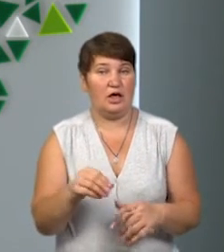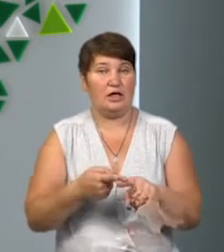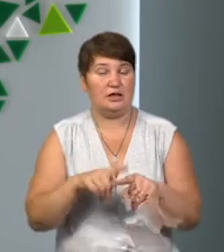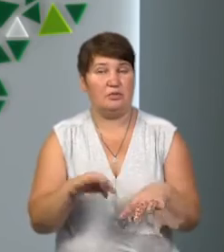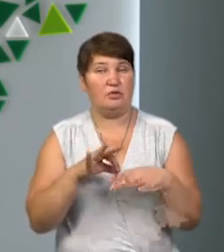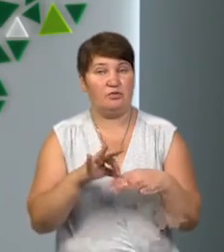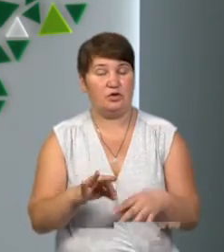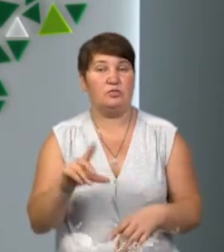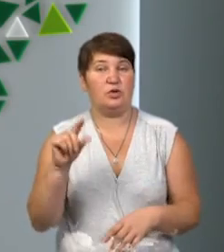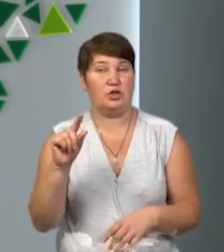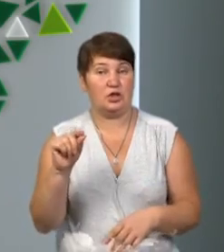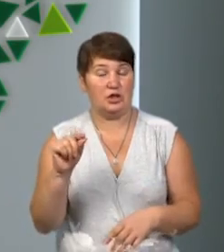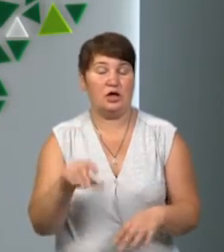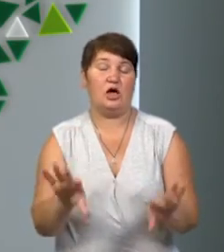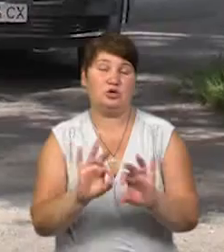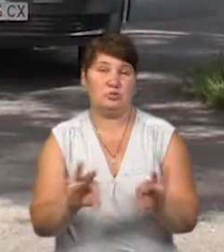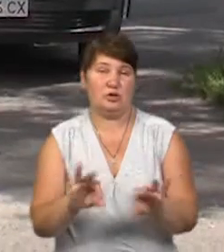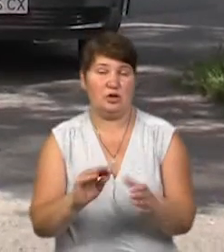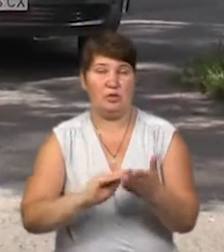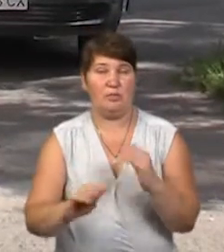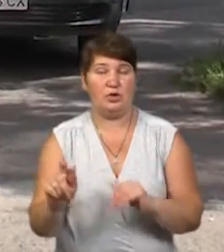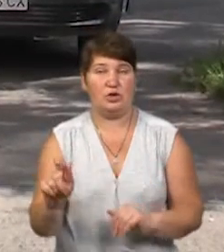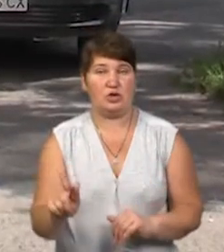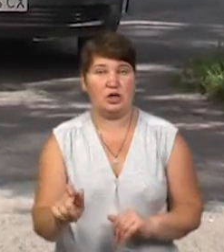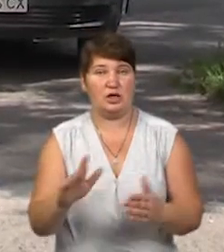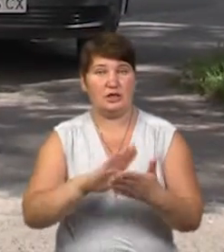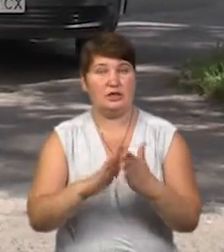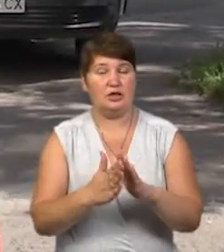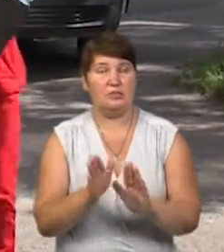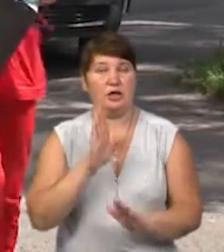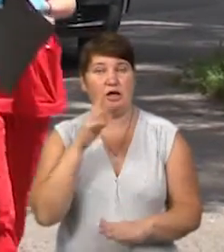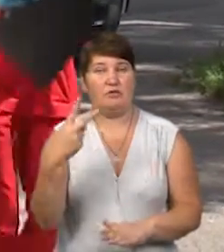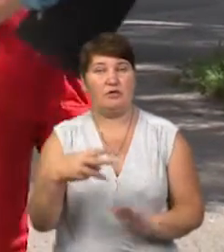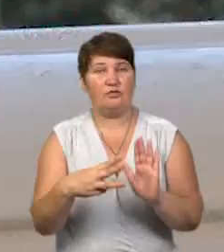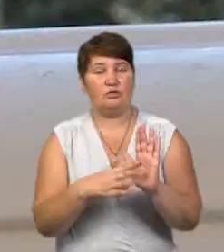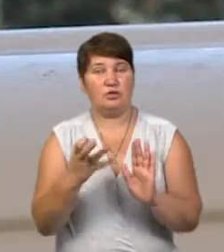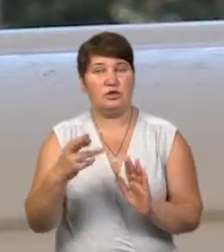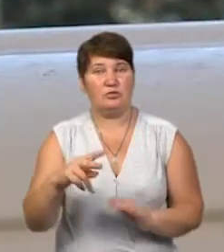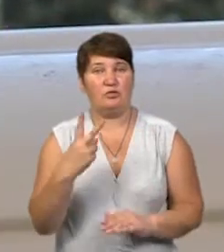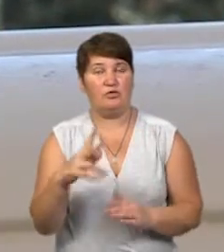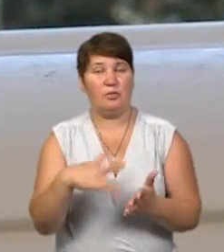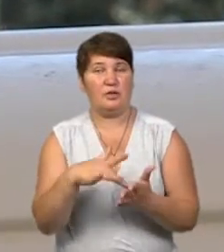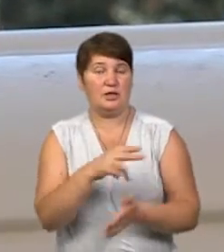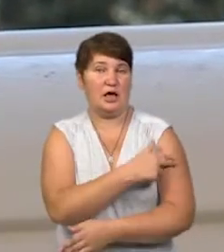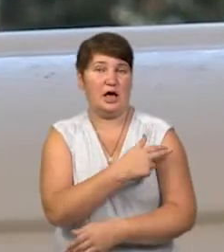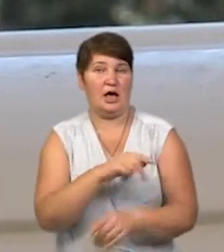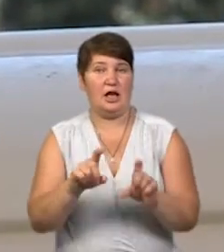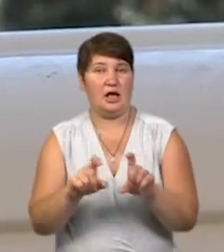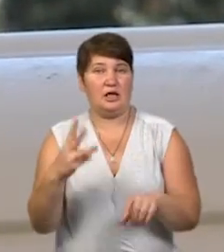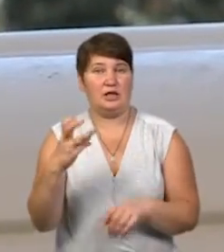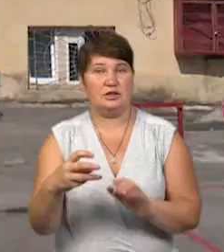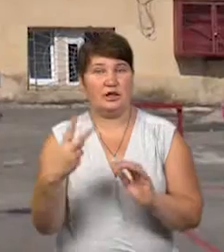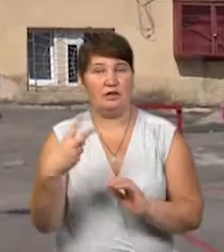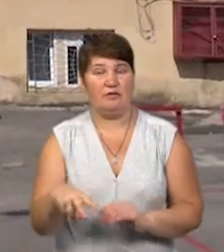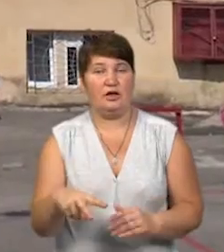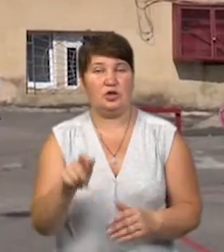Івано-Франківську, розповість Олександра Берчак. Станом на ранок 28 серпня у двох міських лікарнях 320 осіб з